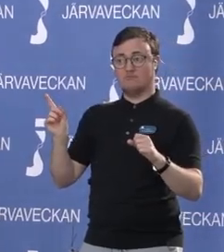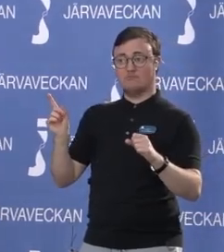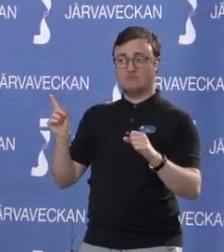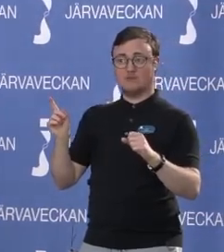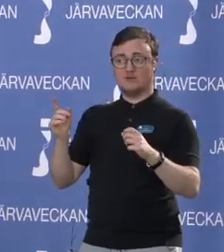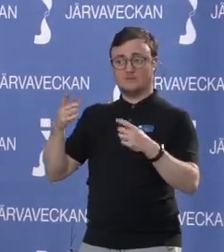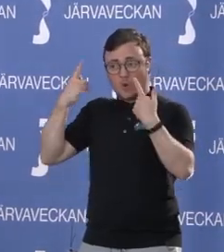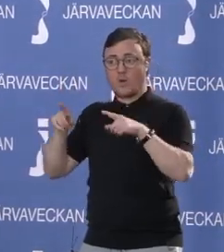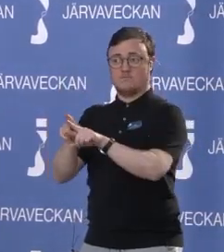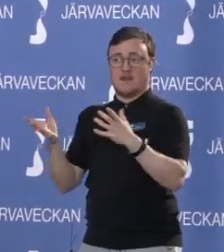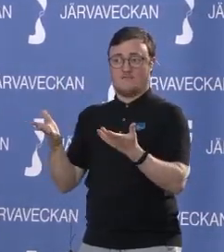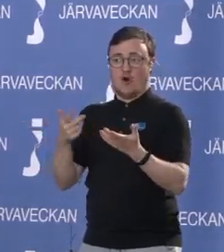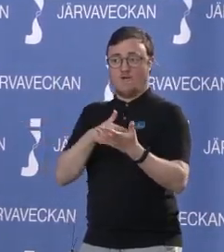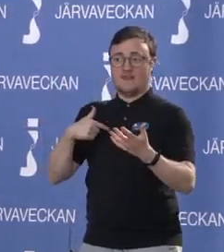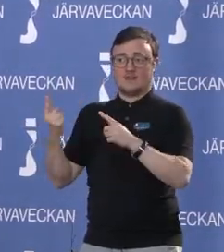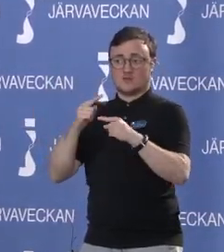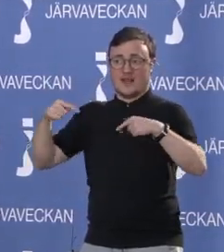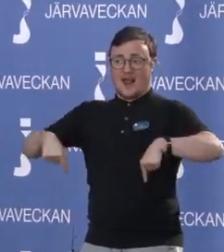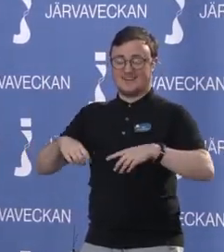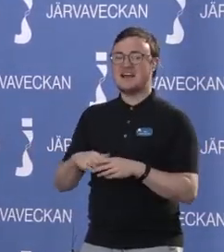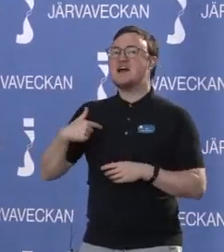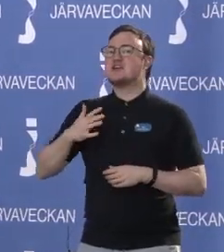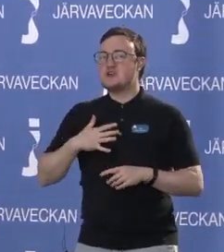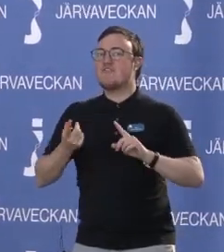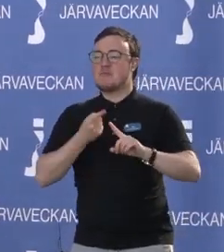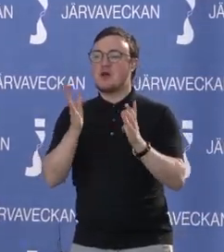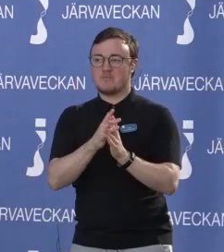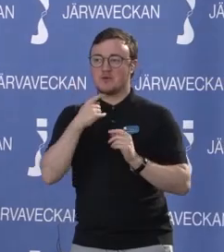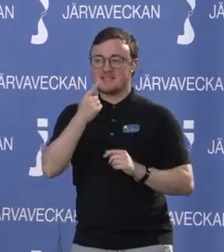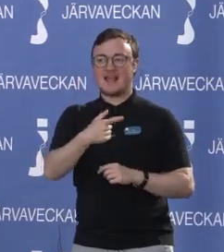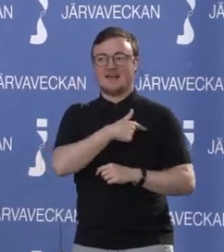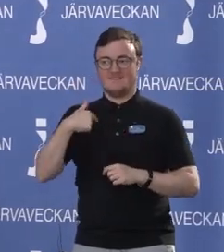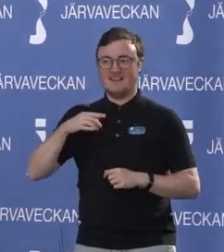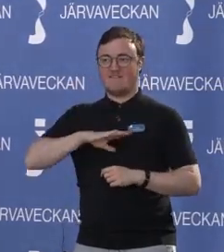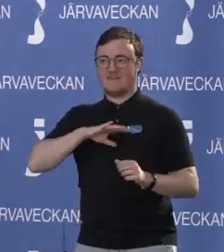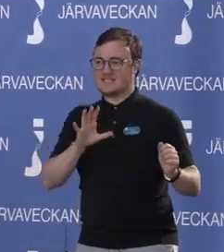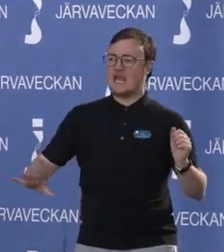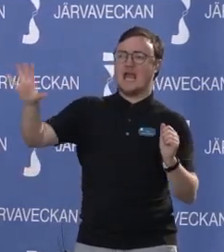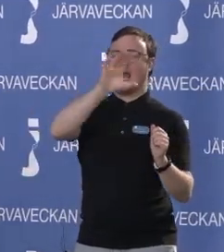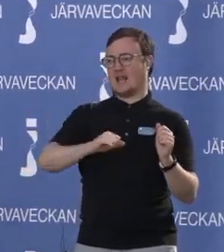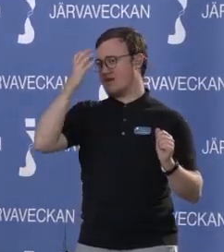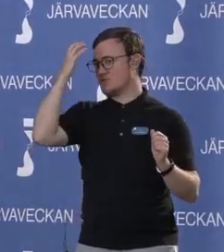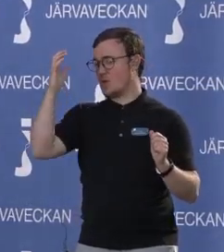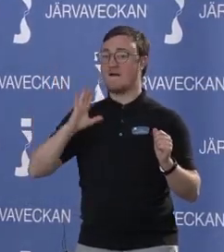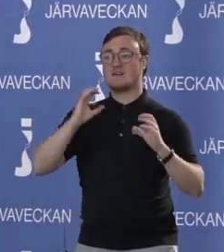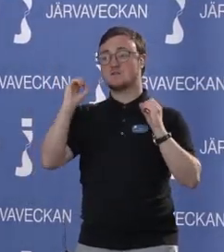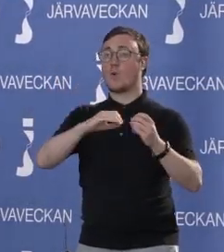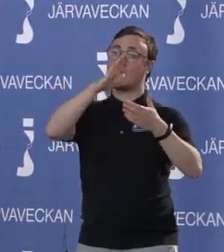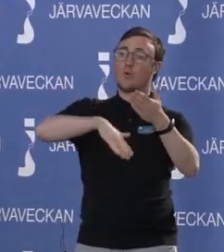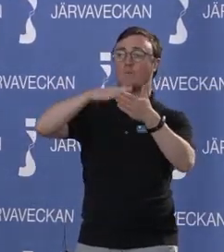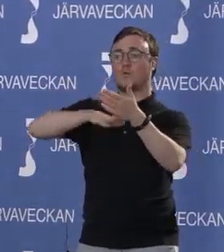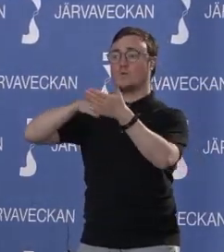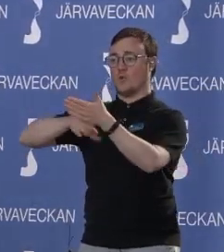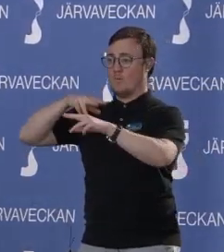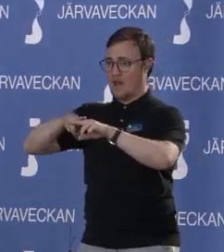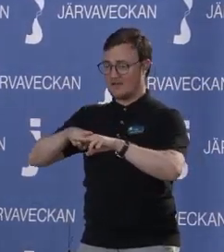här? Ja, till början med vill jag säga att vi finns på alla ställen i Stockholm. Vi har inga vita fläckar, utan det är